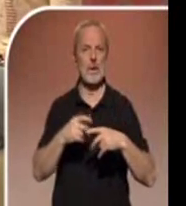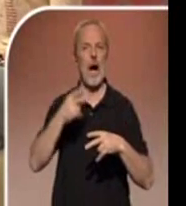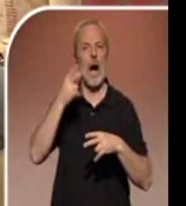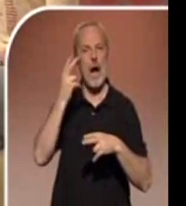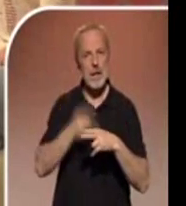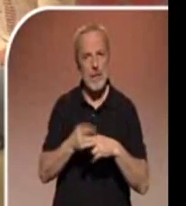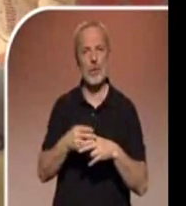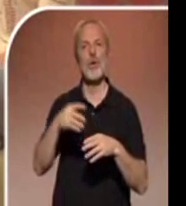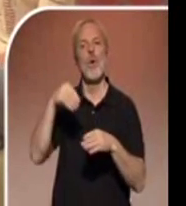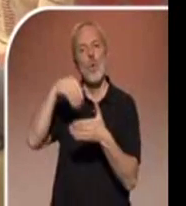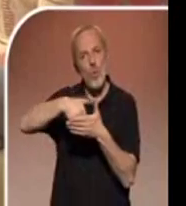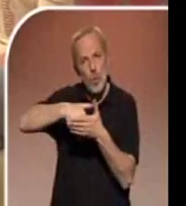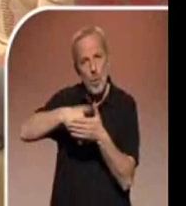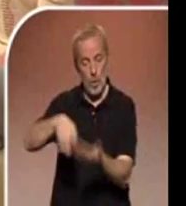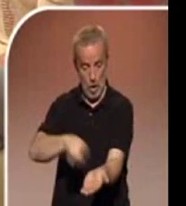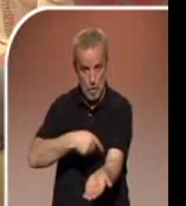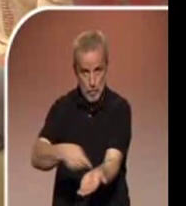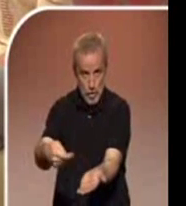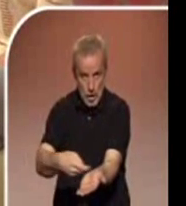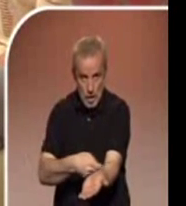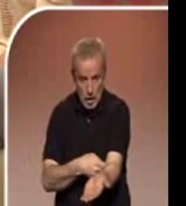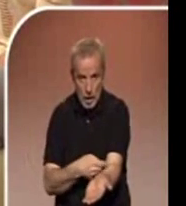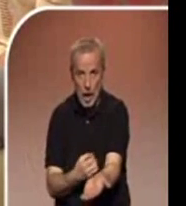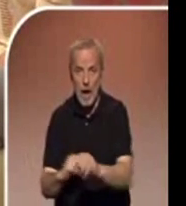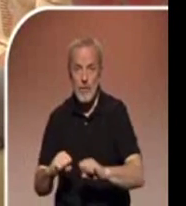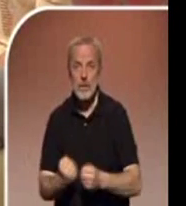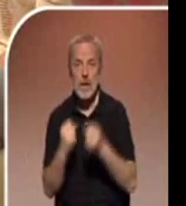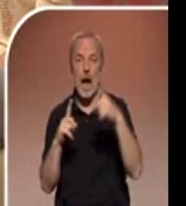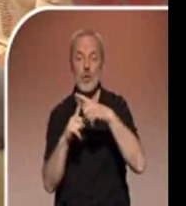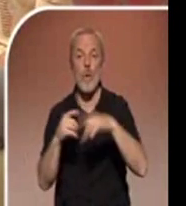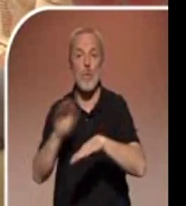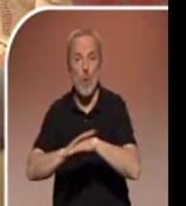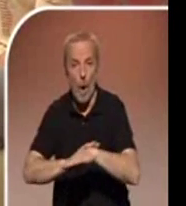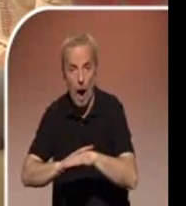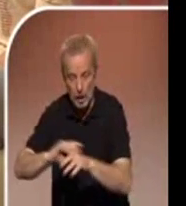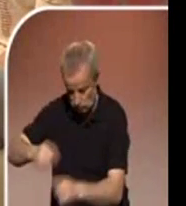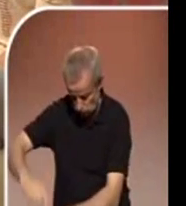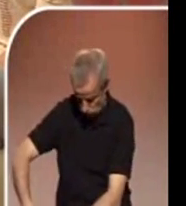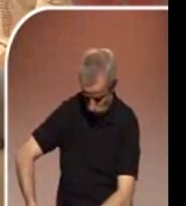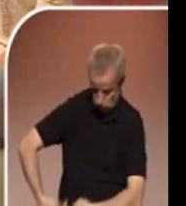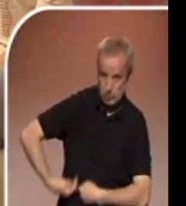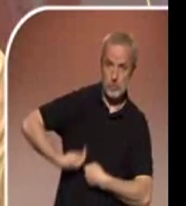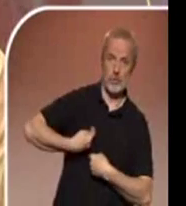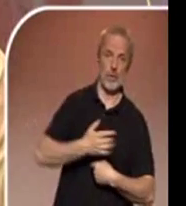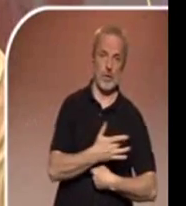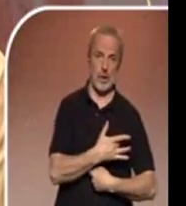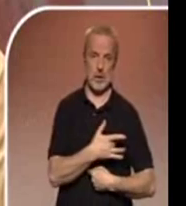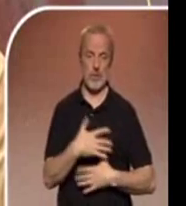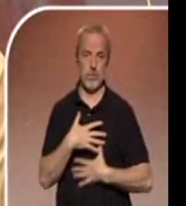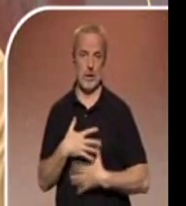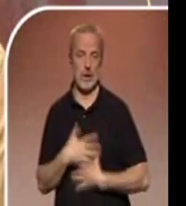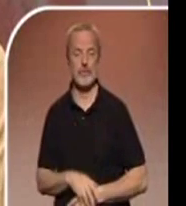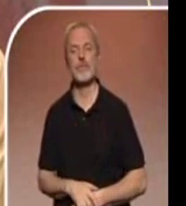sraženiny v žilách, a to zejména v žilách dolních končetin. Jak se porucha srážlivosti krve projevuje